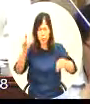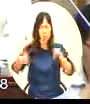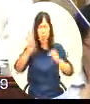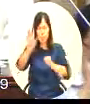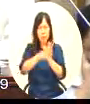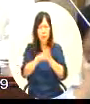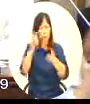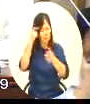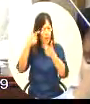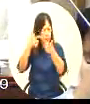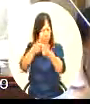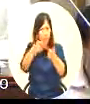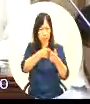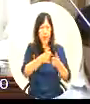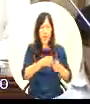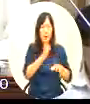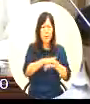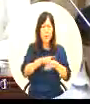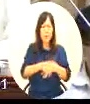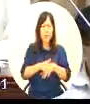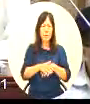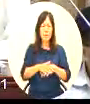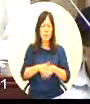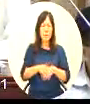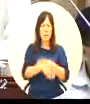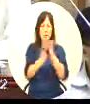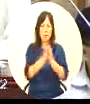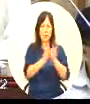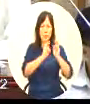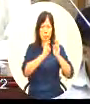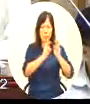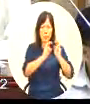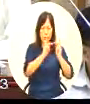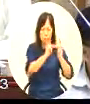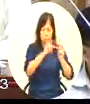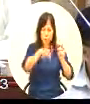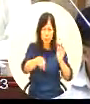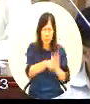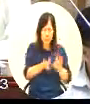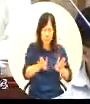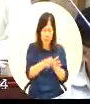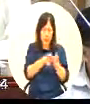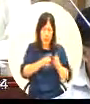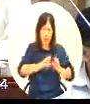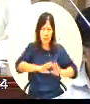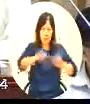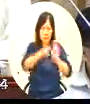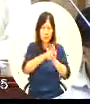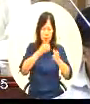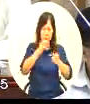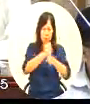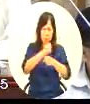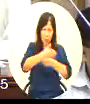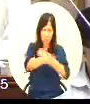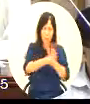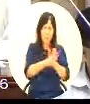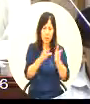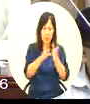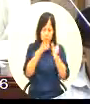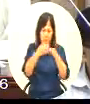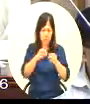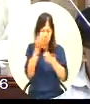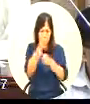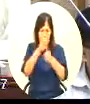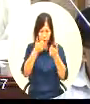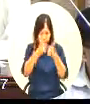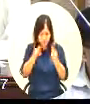们会配合我们整个一个捷运局的开发一个启程，我们现在先组成一个临时管理委员会，